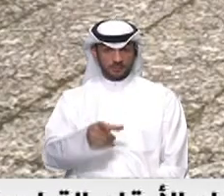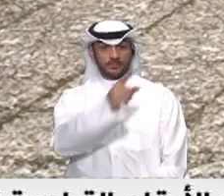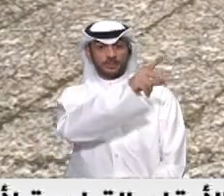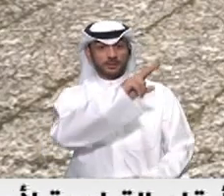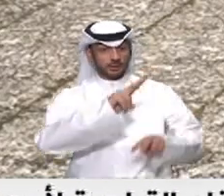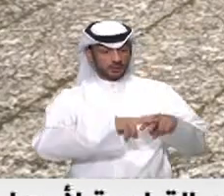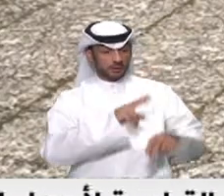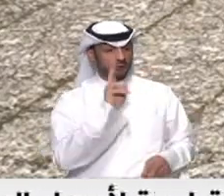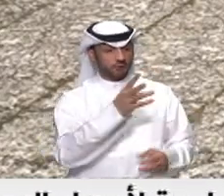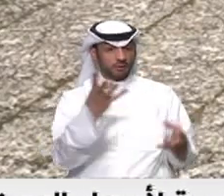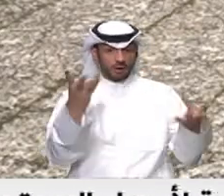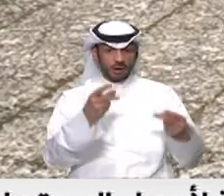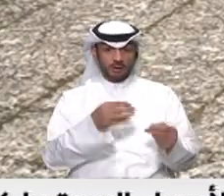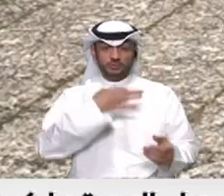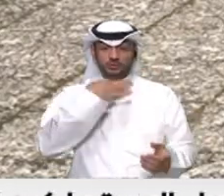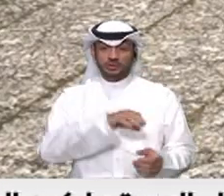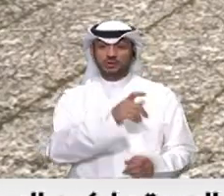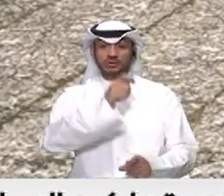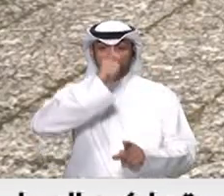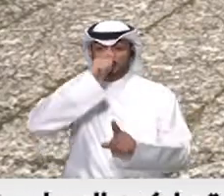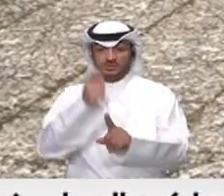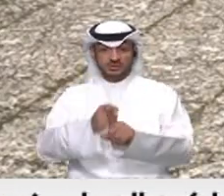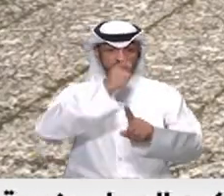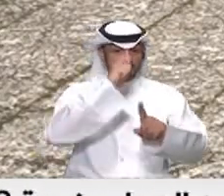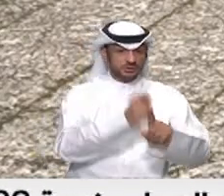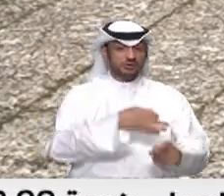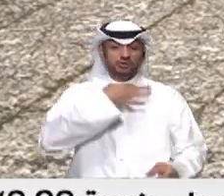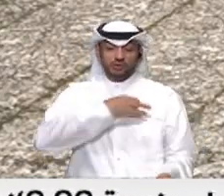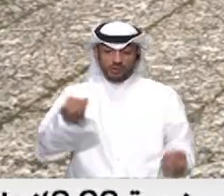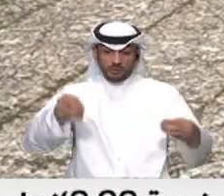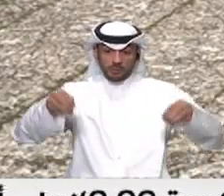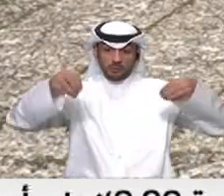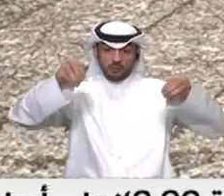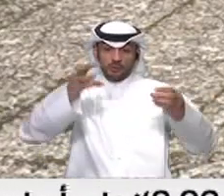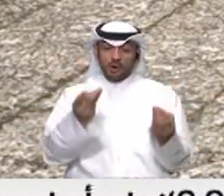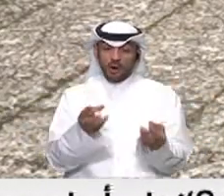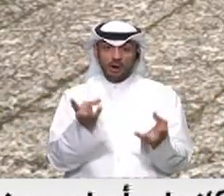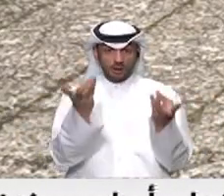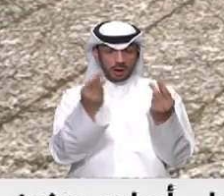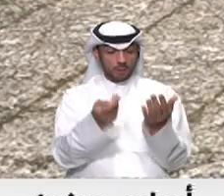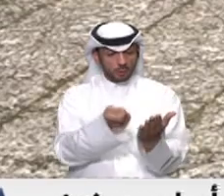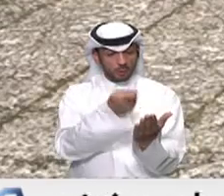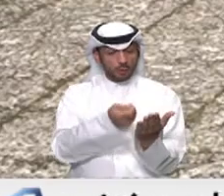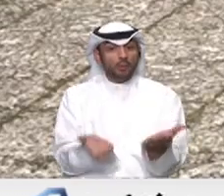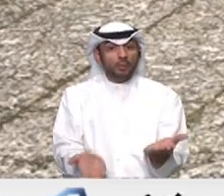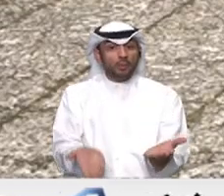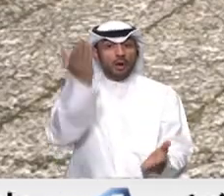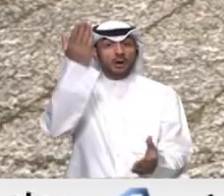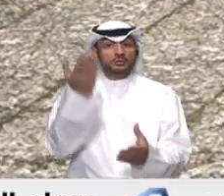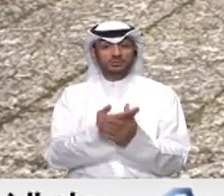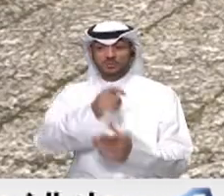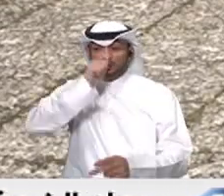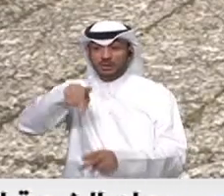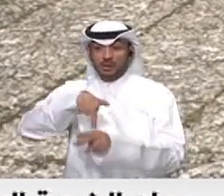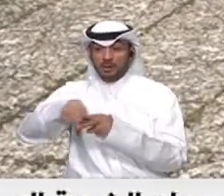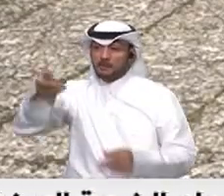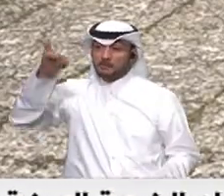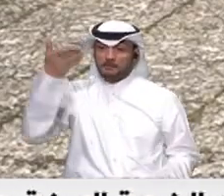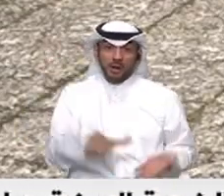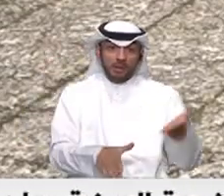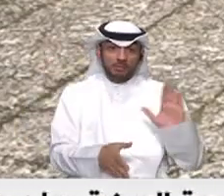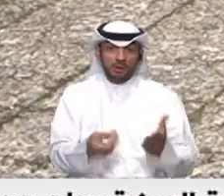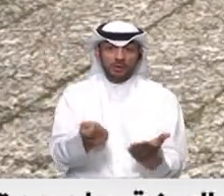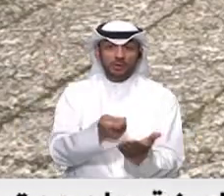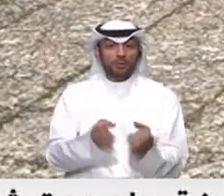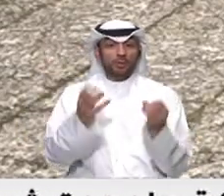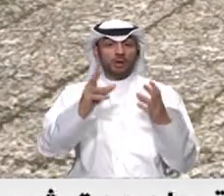ارقاما قياسيه في انتهاكاتها للقانون الدولي واتفاقيه جنيفر الرابعه المحنيه بحمايه المدنيين فيما رات